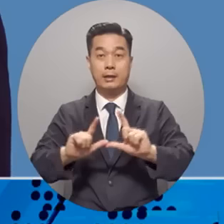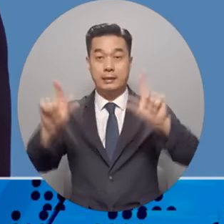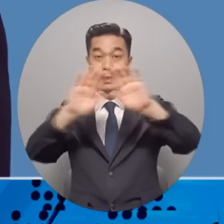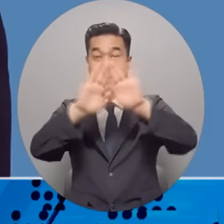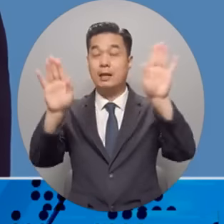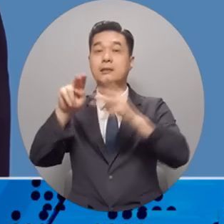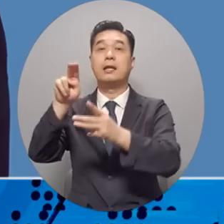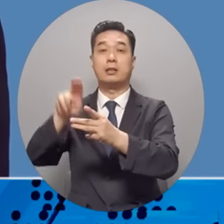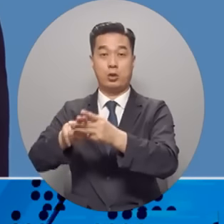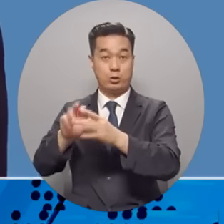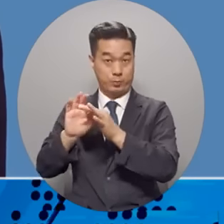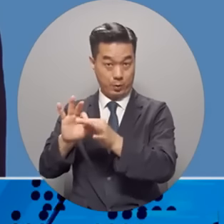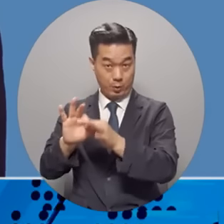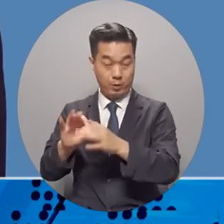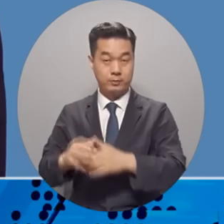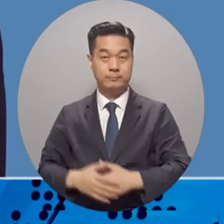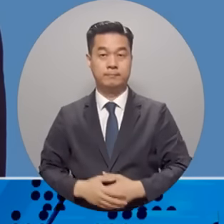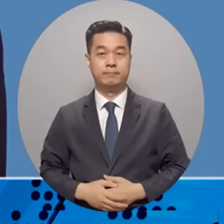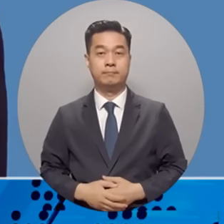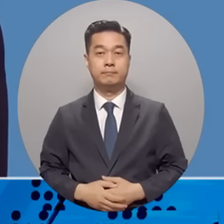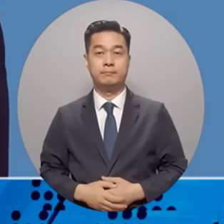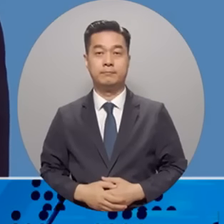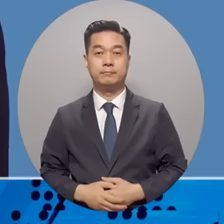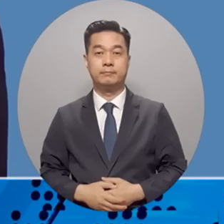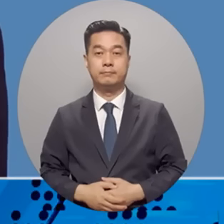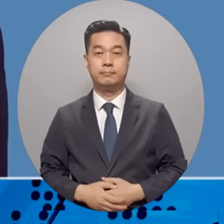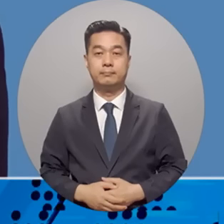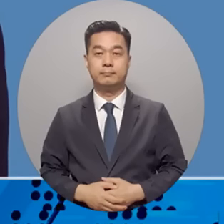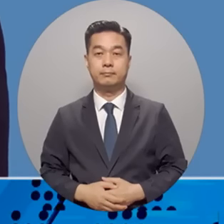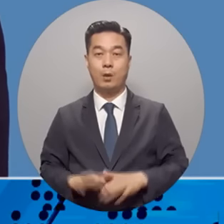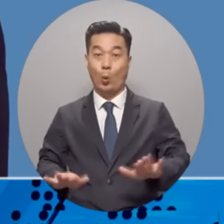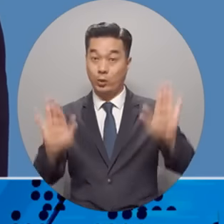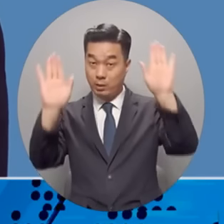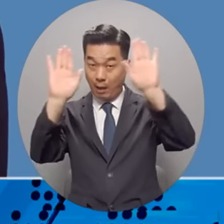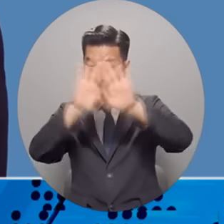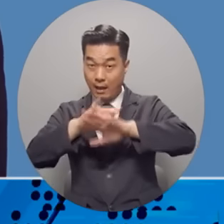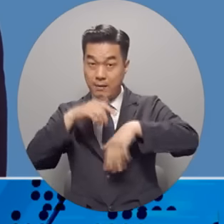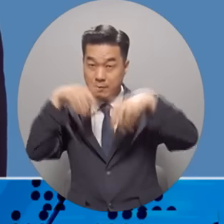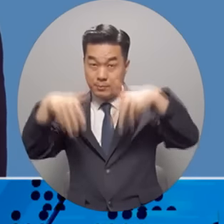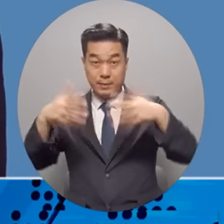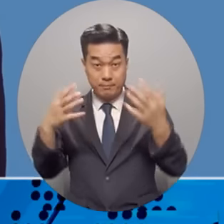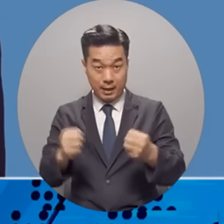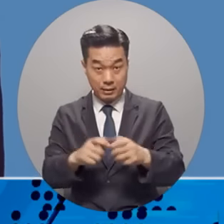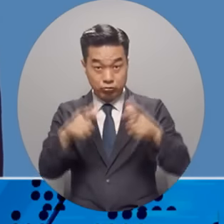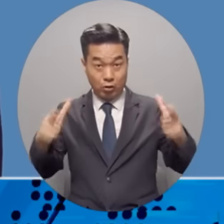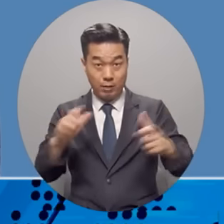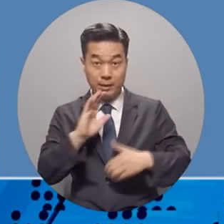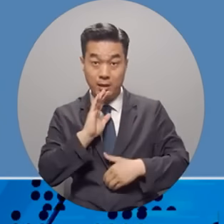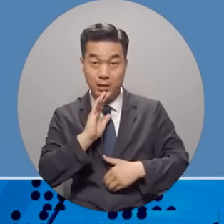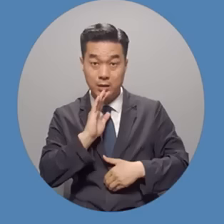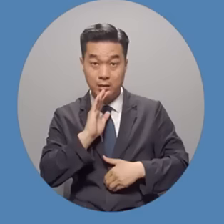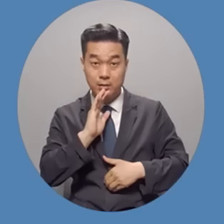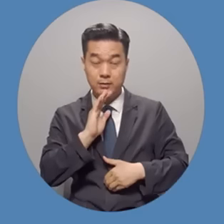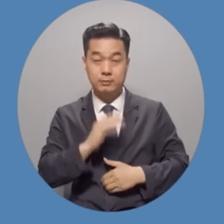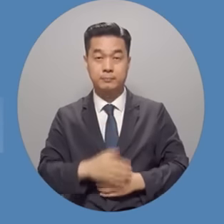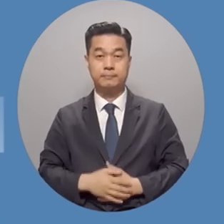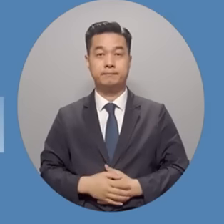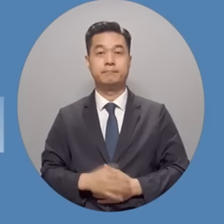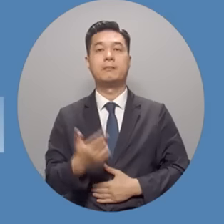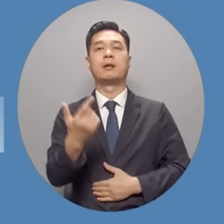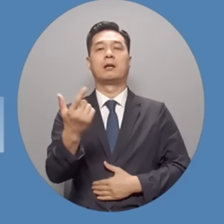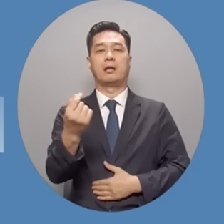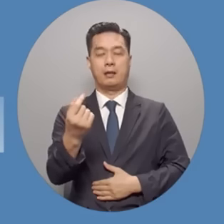자세히 알아보겠습니다 최아리 캐스터 밤부터 강한 비가 오는 지역이 늘어나는 거죠네